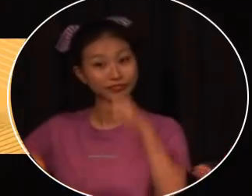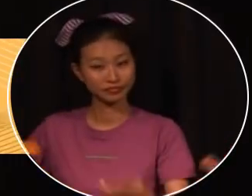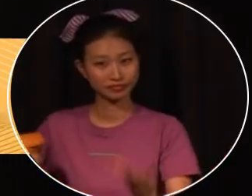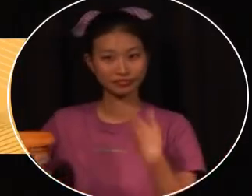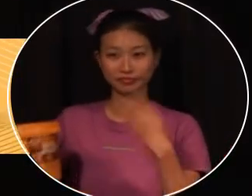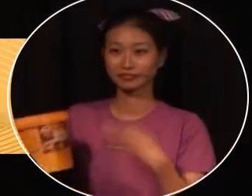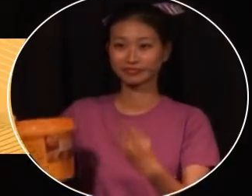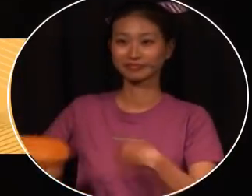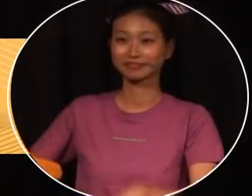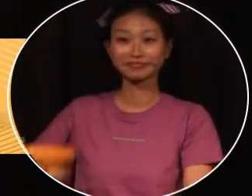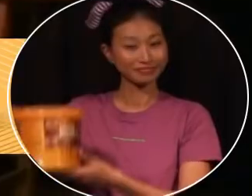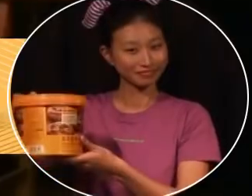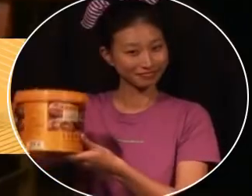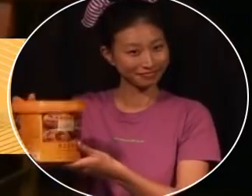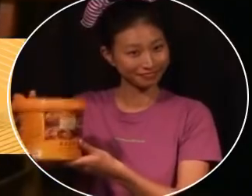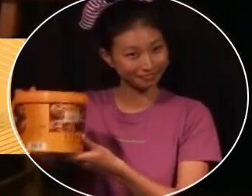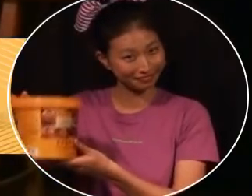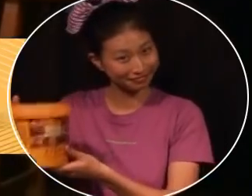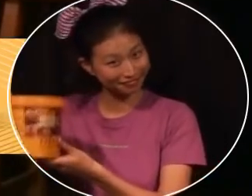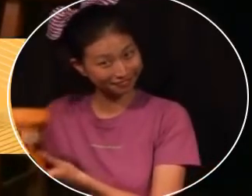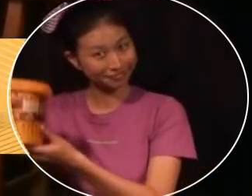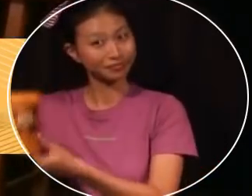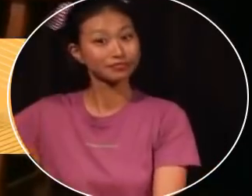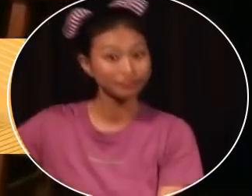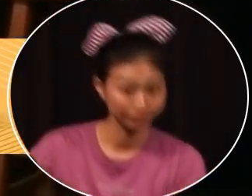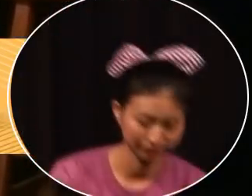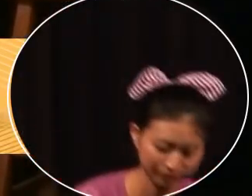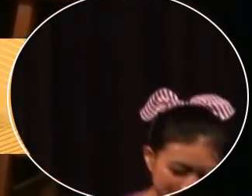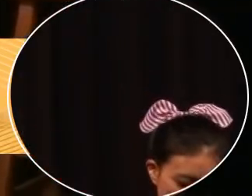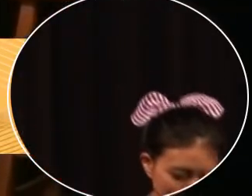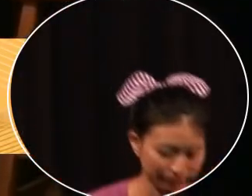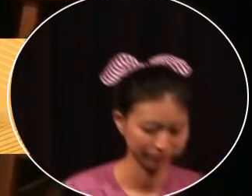屁滚尿流。 好诚恳。